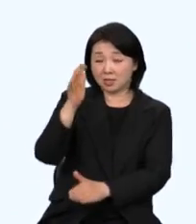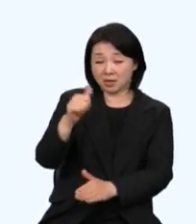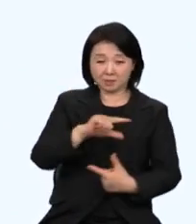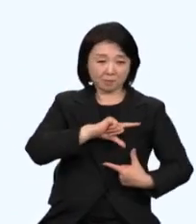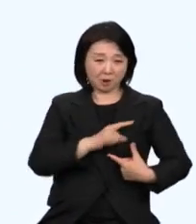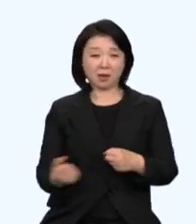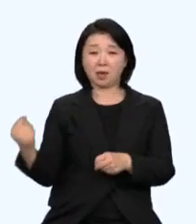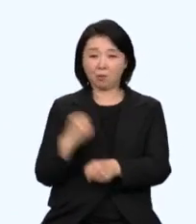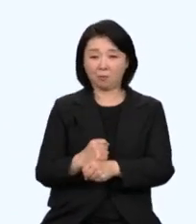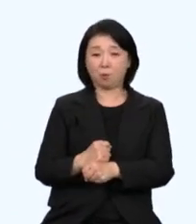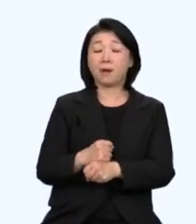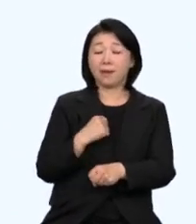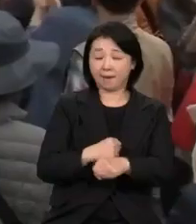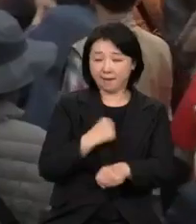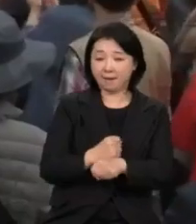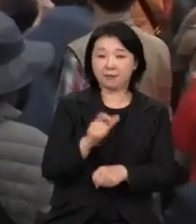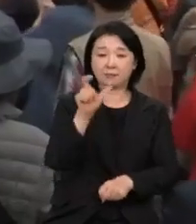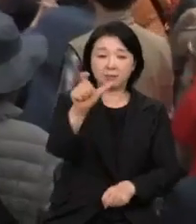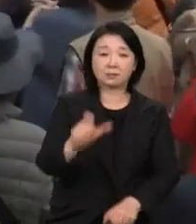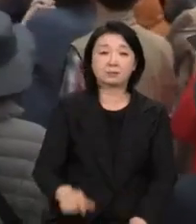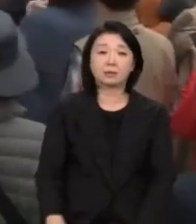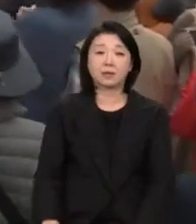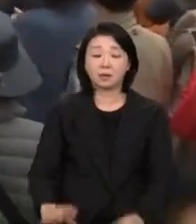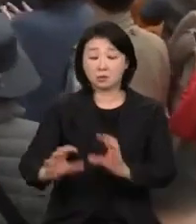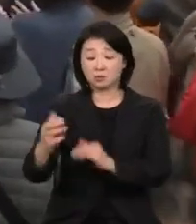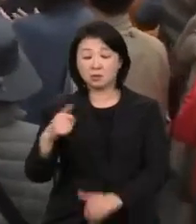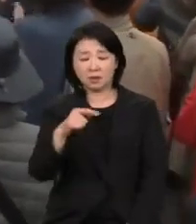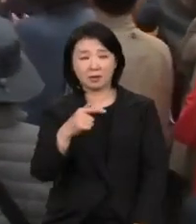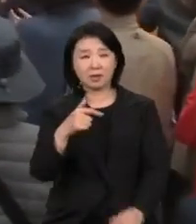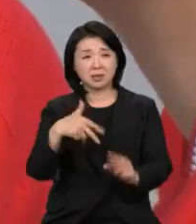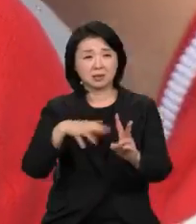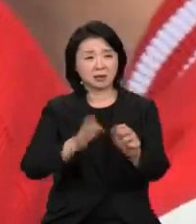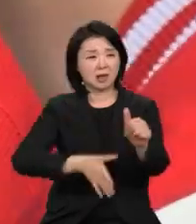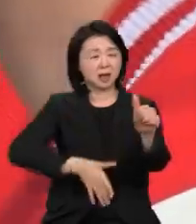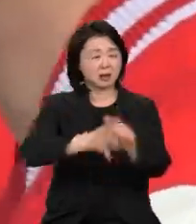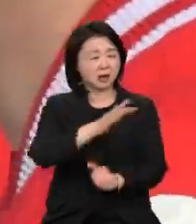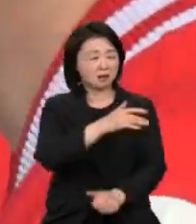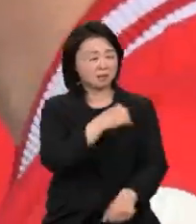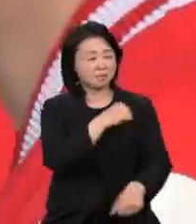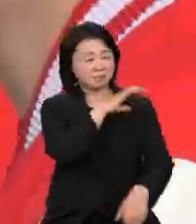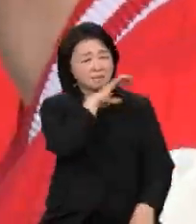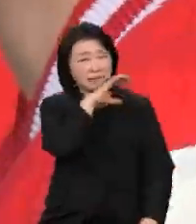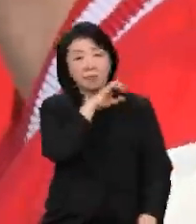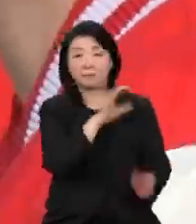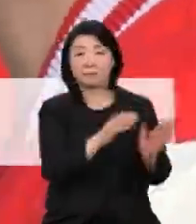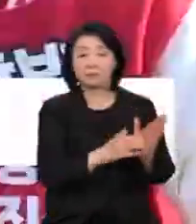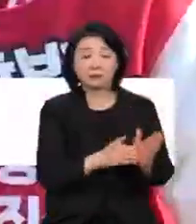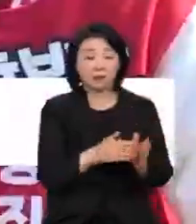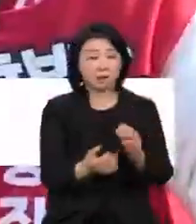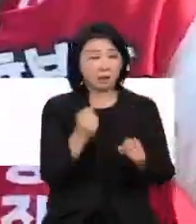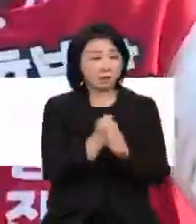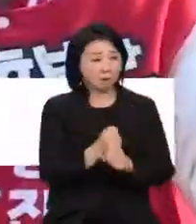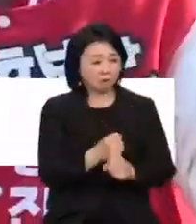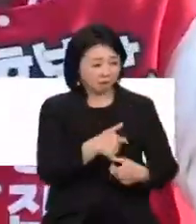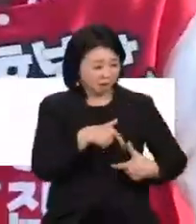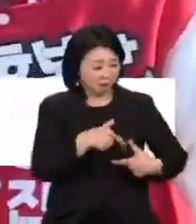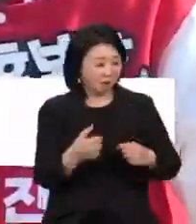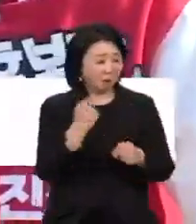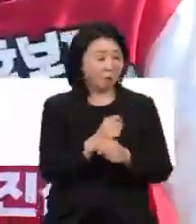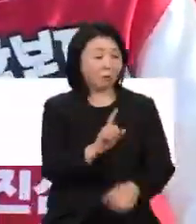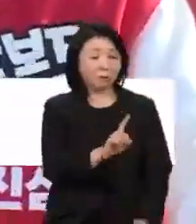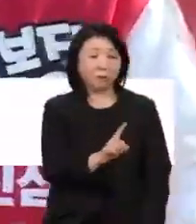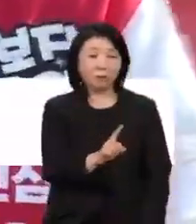회복을 할 것이라고 적었습니다. 국민의힘은 2차 가해라며 즉각 반발했습니다. 무슨 명예를 회복한다는 것입니까?